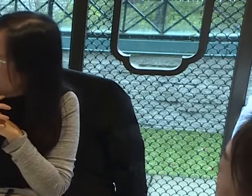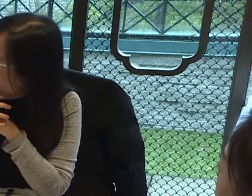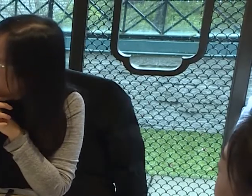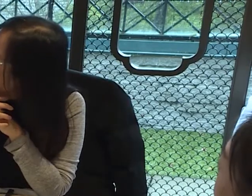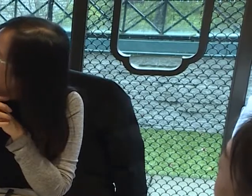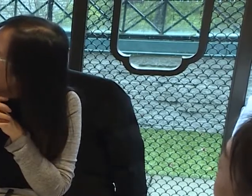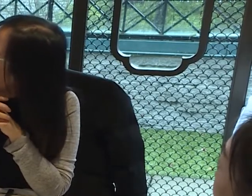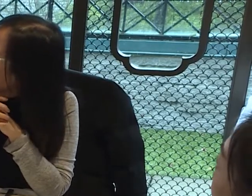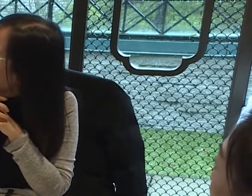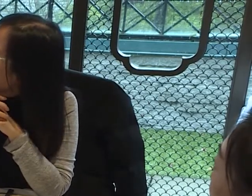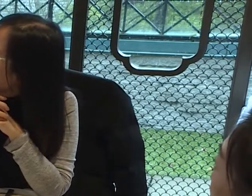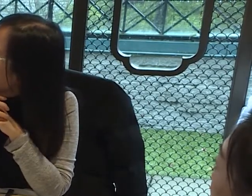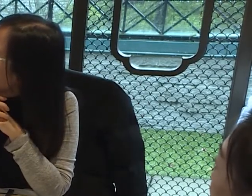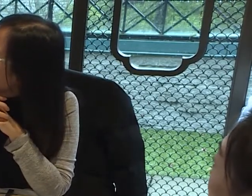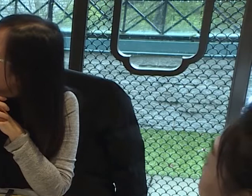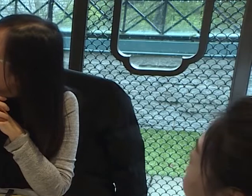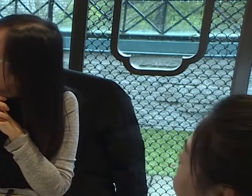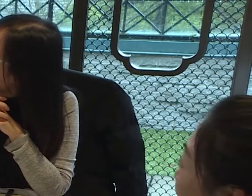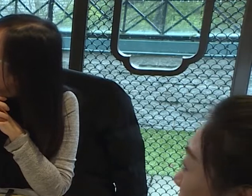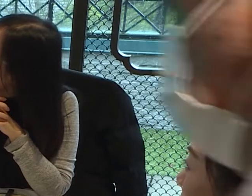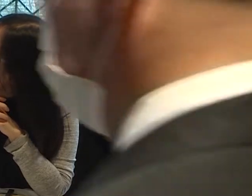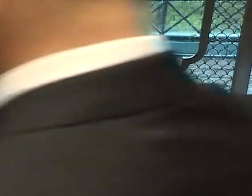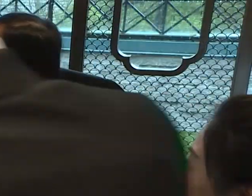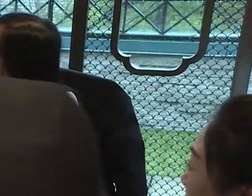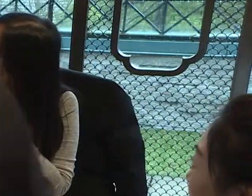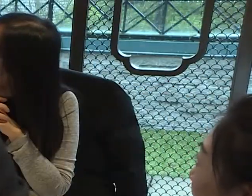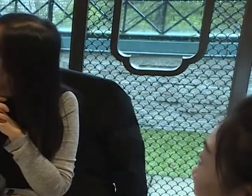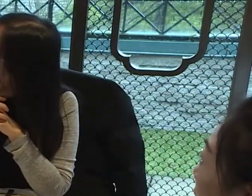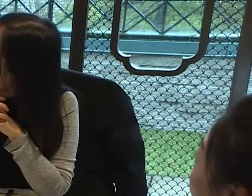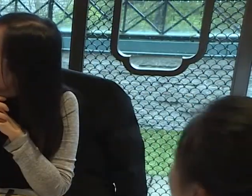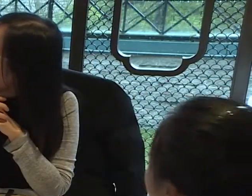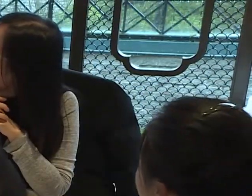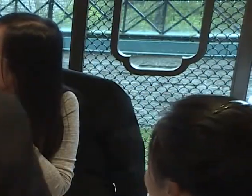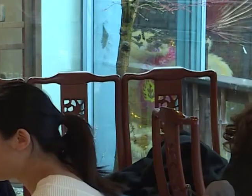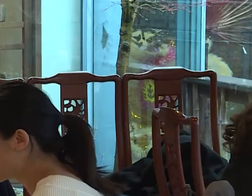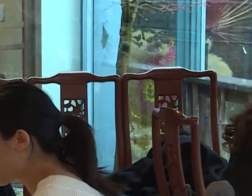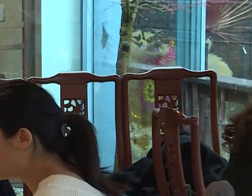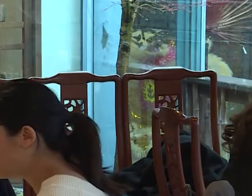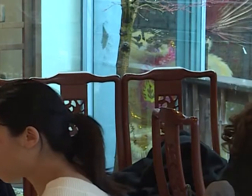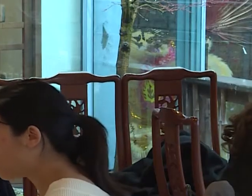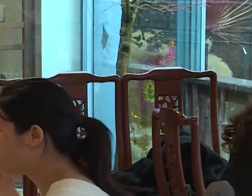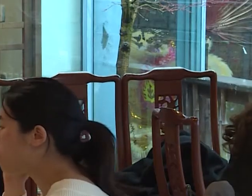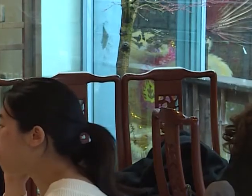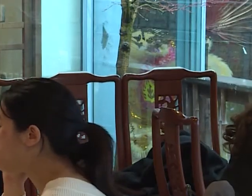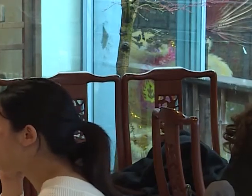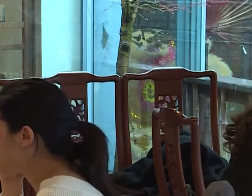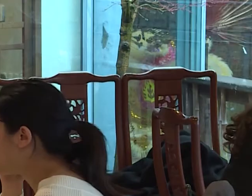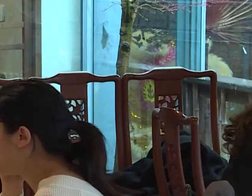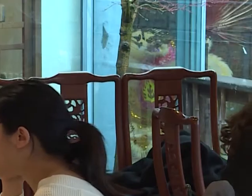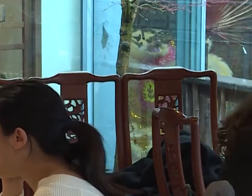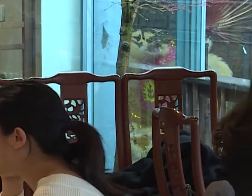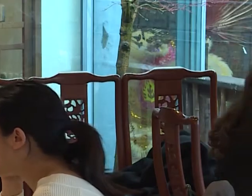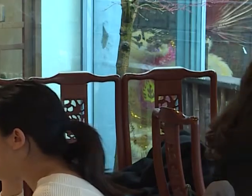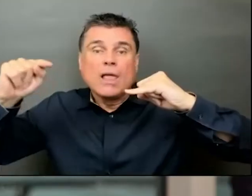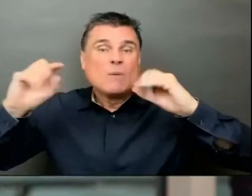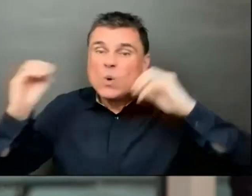庭日、情人节等节日，省民都不能与自己核心家庭之外的其他人聚会，单身人士的密切接触范围不能